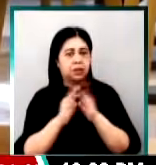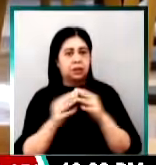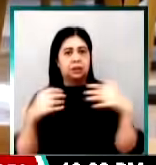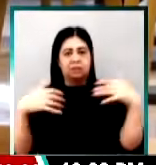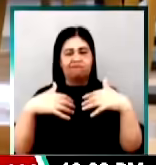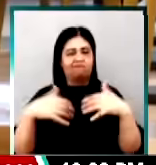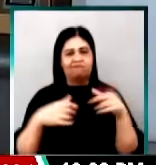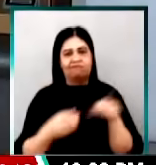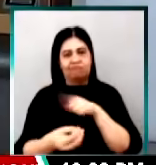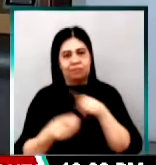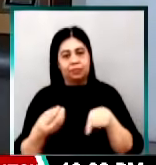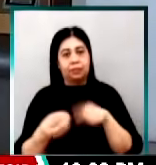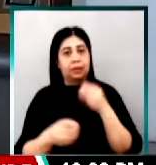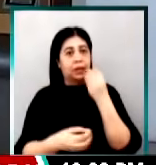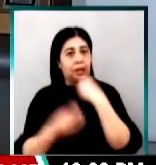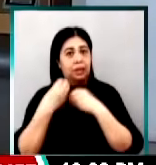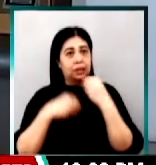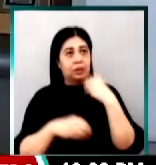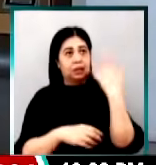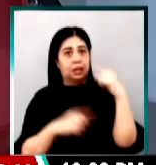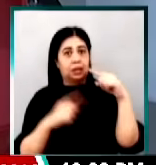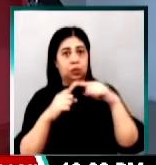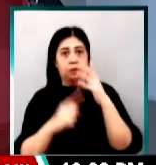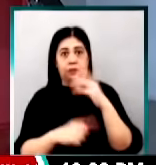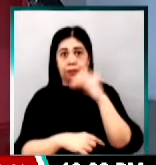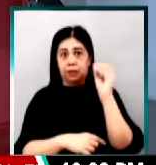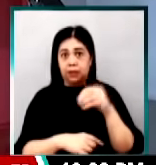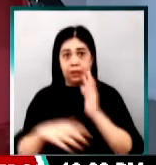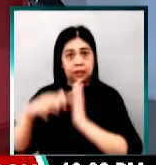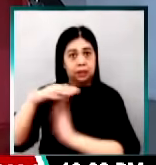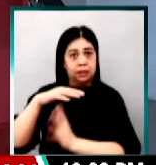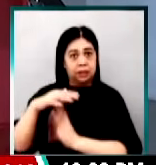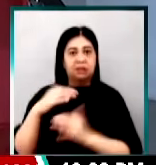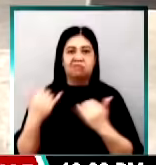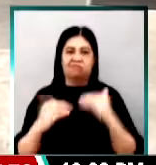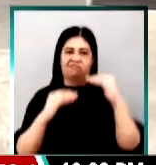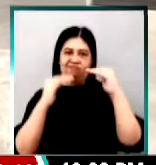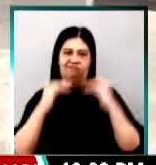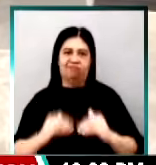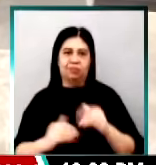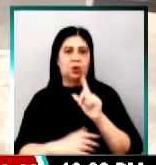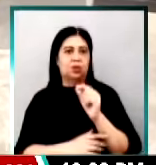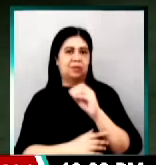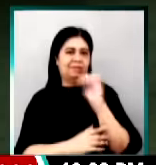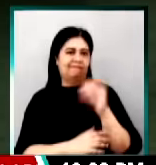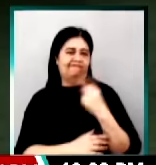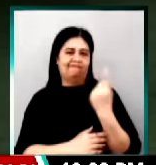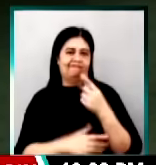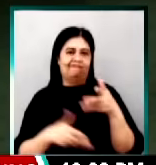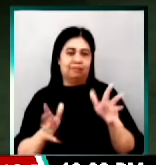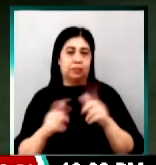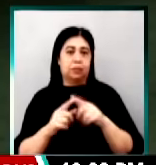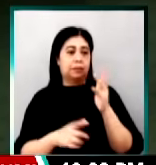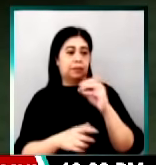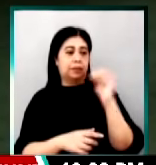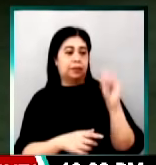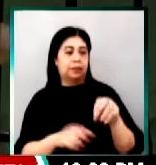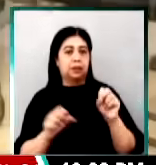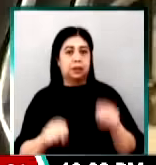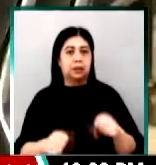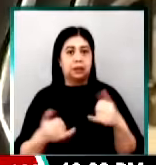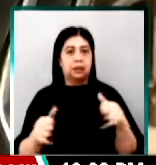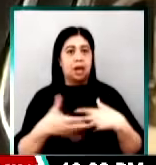indoor dining na dati ay hanggang 50% capacity, 20% lang muna ngayon. Hanggang 50% capacity pa rin ng outdoor